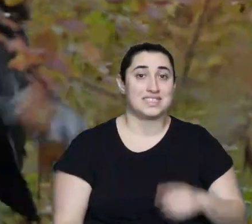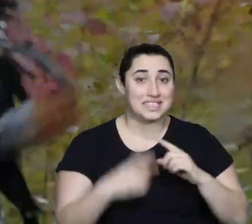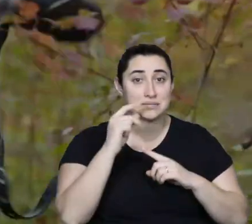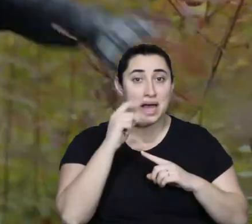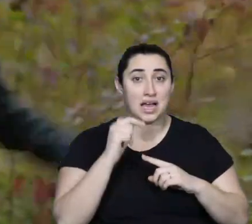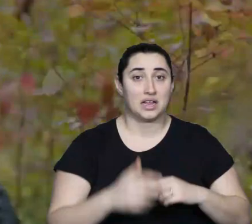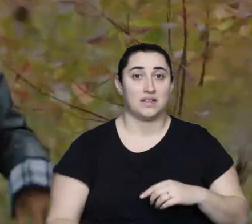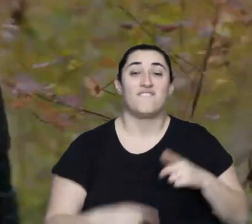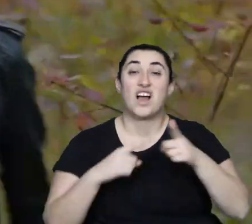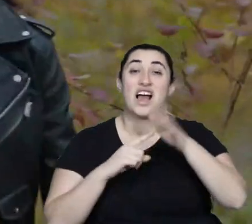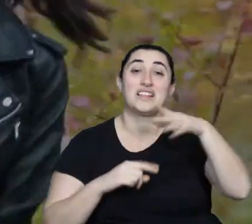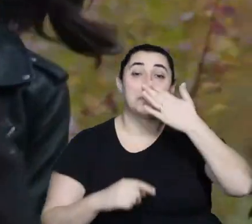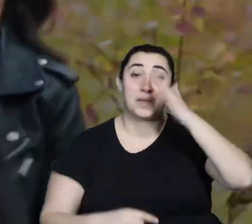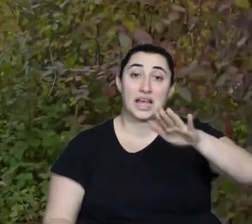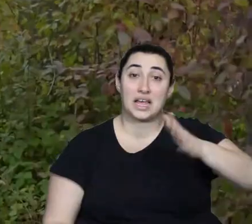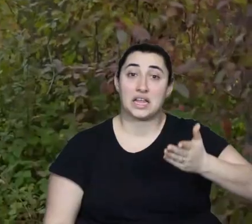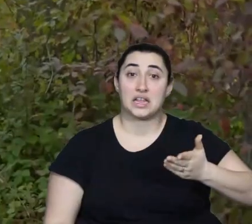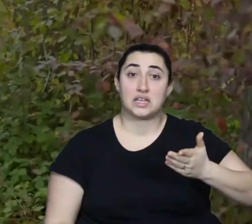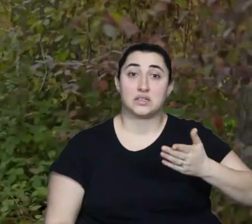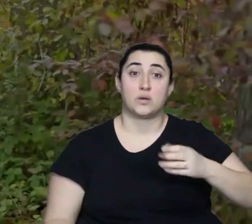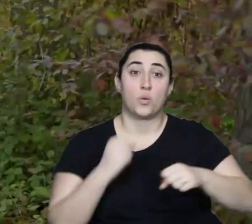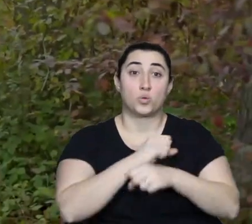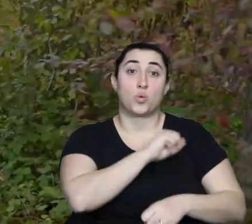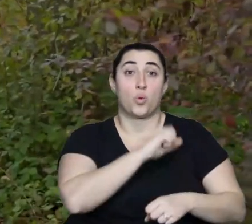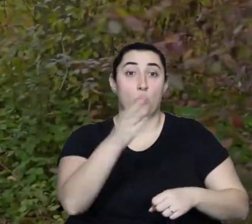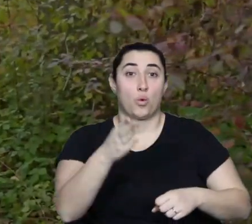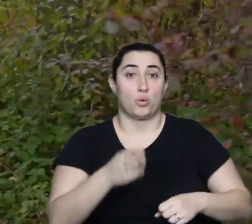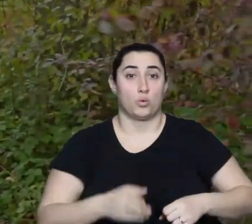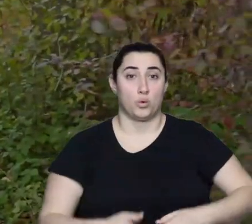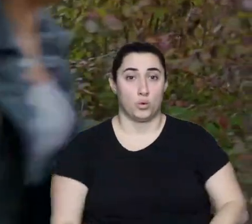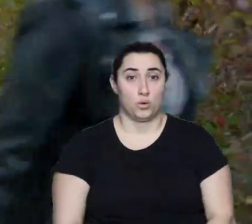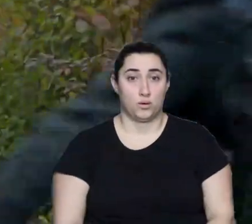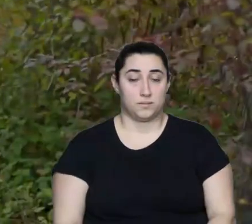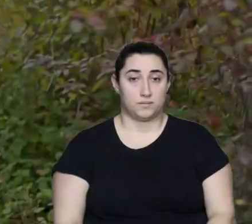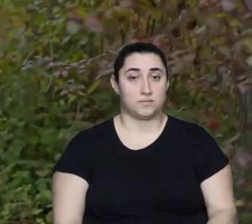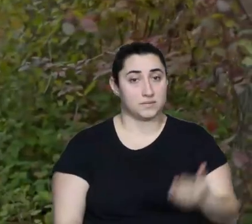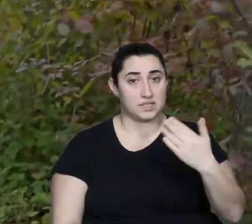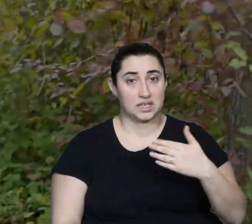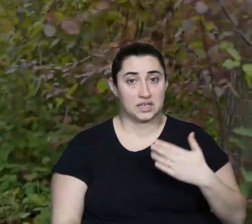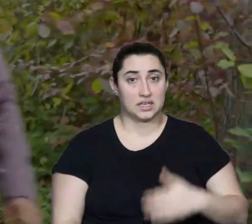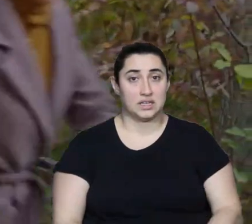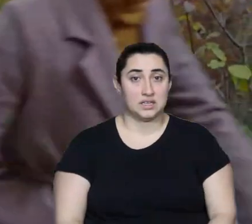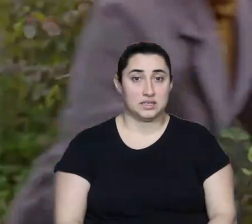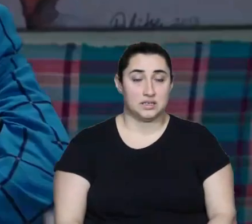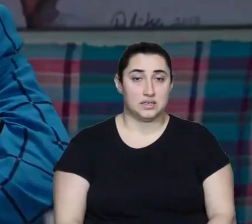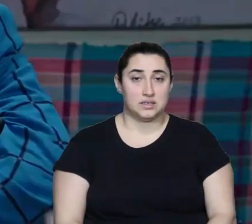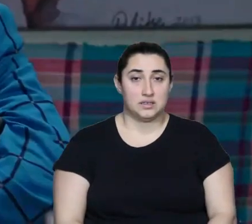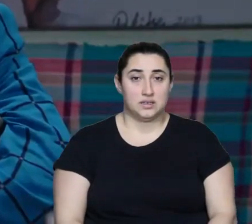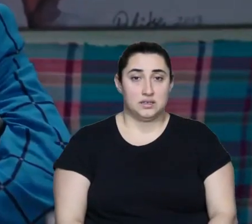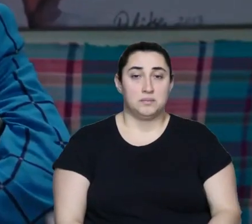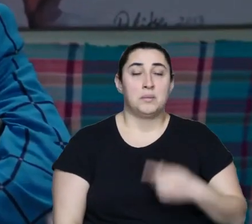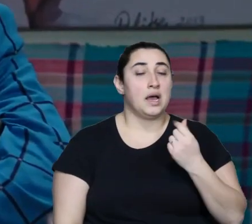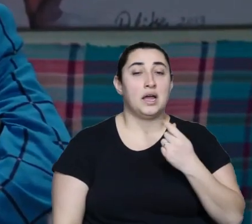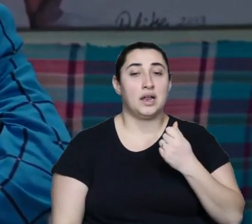İsmail! Fatih beklesene ya. Gökçe korkuyor oğlum. Gökçe. Korkuyor. Aslında korkan kendisi. Yaşar bond çantaya